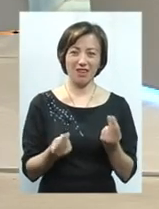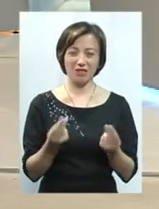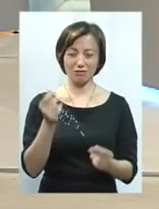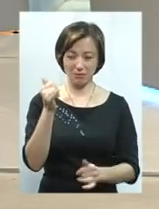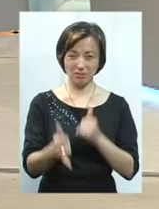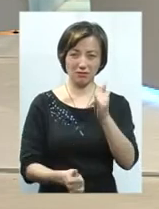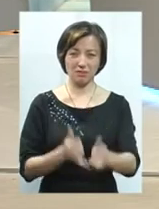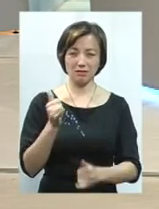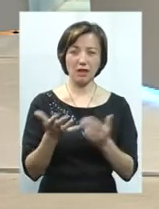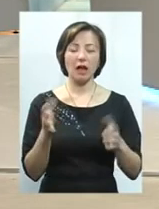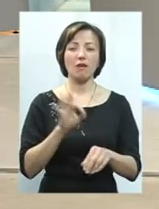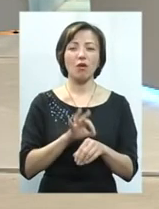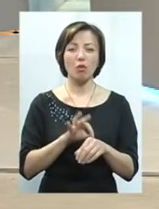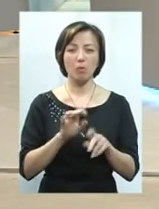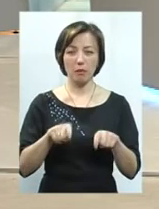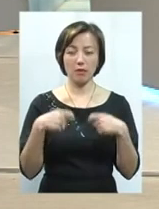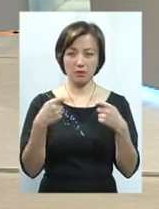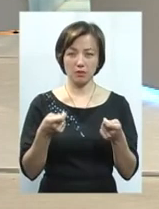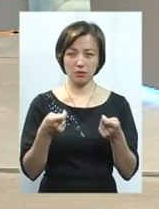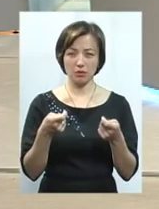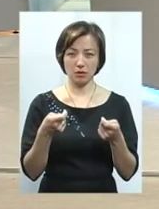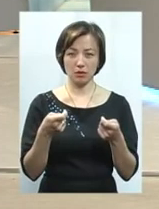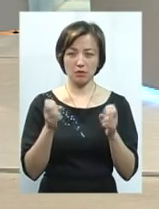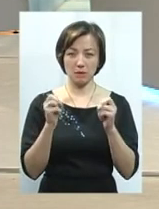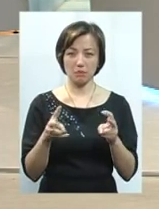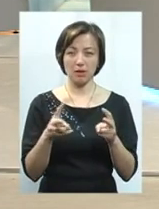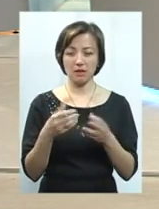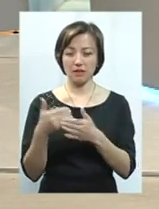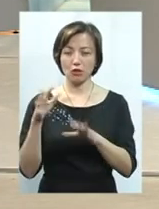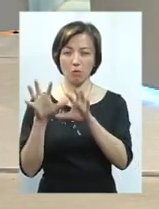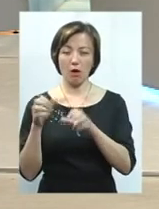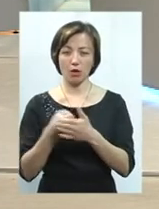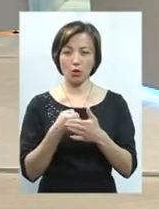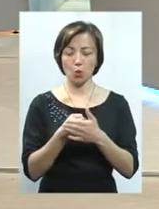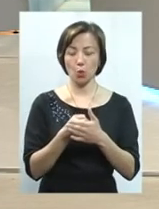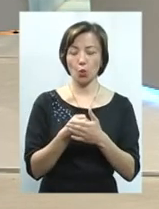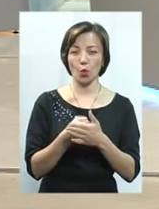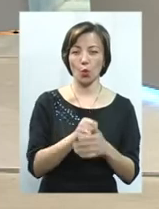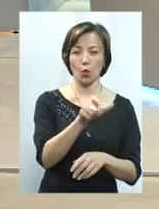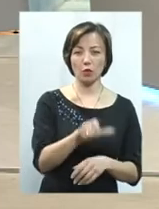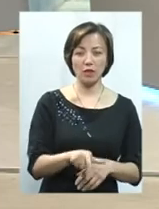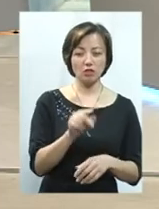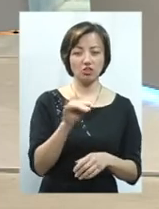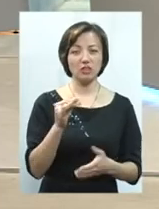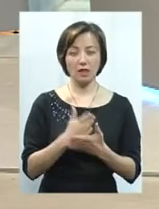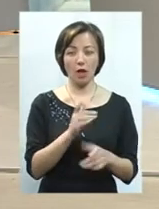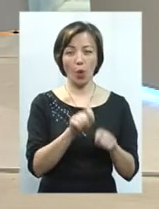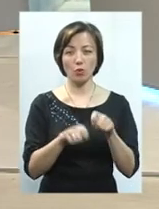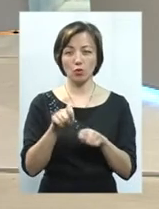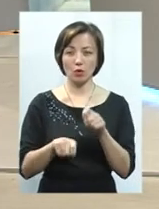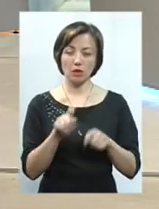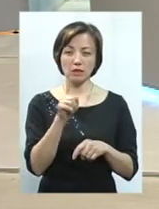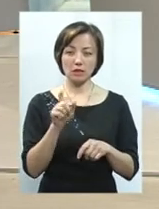влазять. І які є хвороби і небезпечні передаються від собаки до людини. І взагалі чи ведеться якийсь контроль за популяцією